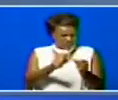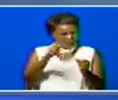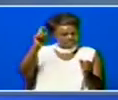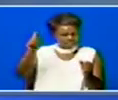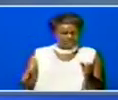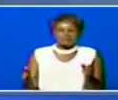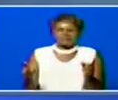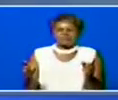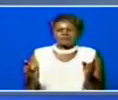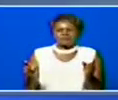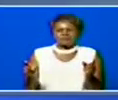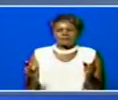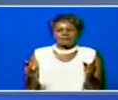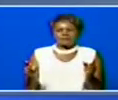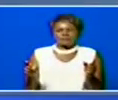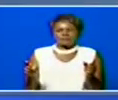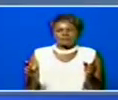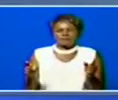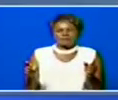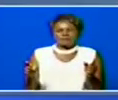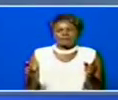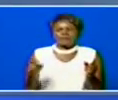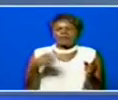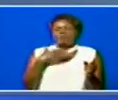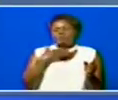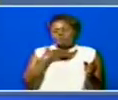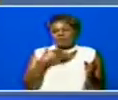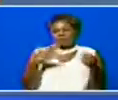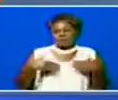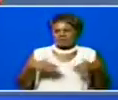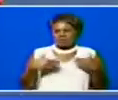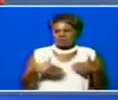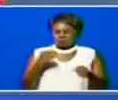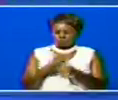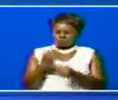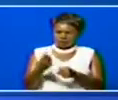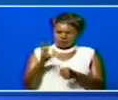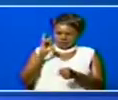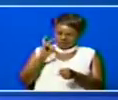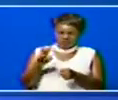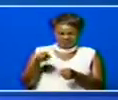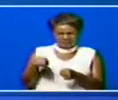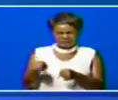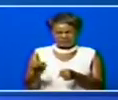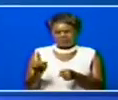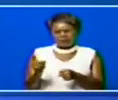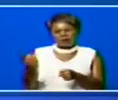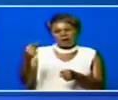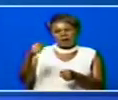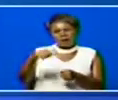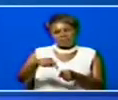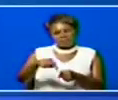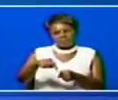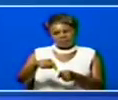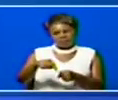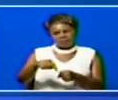mafikiria itarudi tu. Na ungependa tu hata wale ambao walikutendia hivyo uone ya kwamba at least wamekuja, hata hao pia